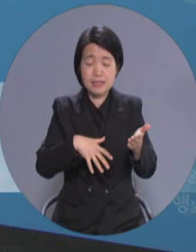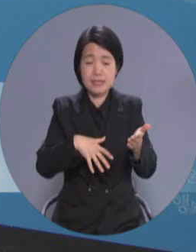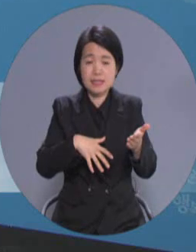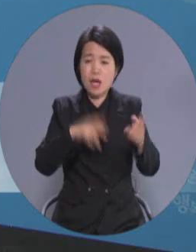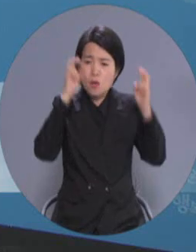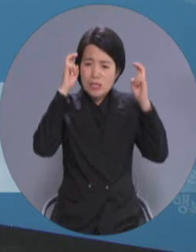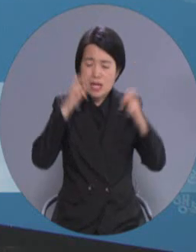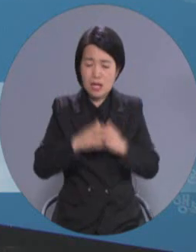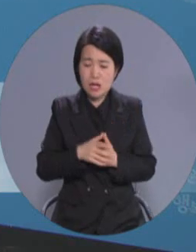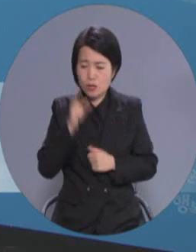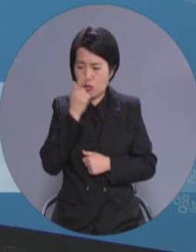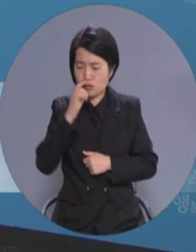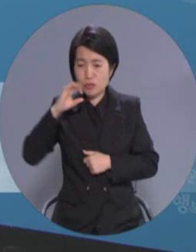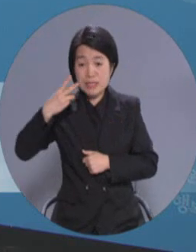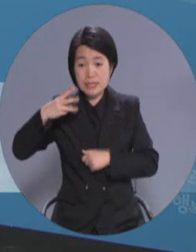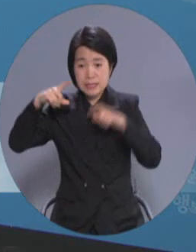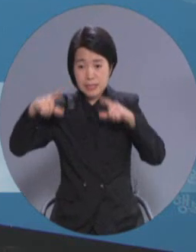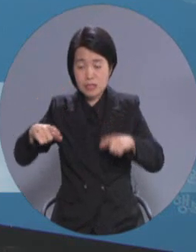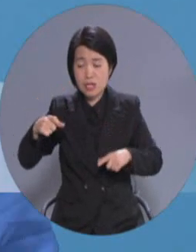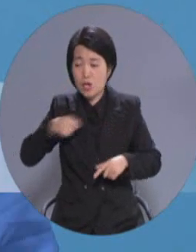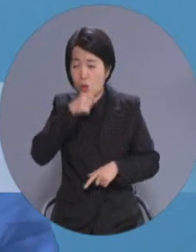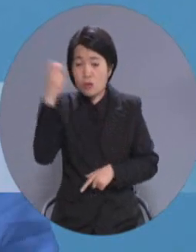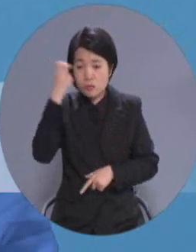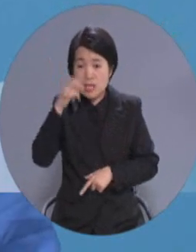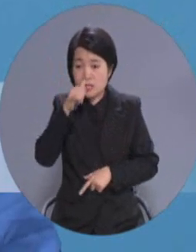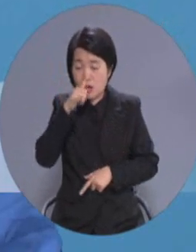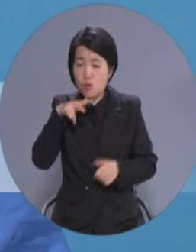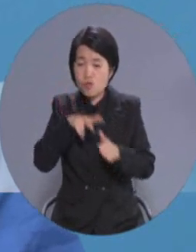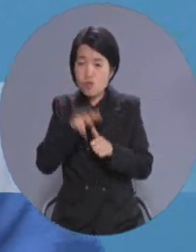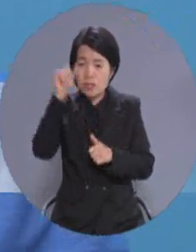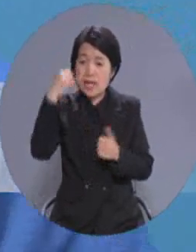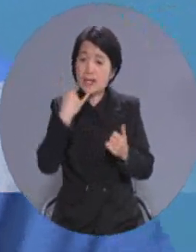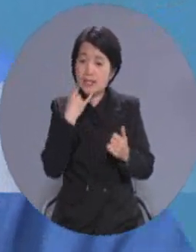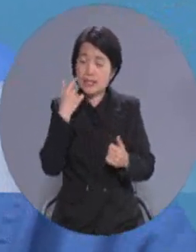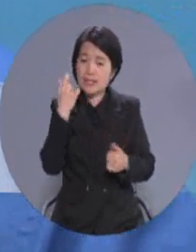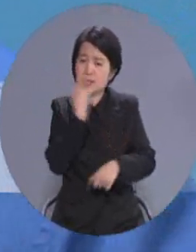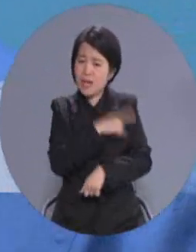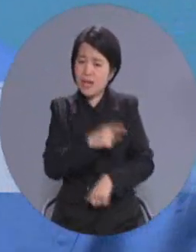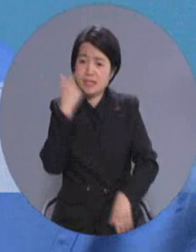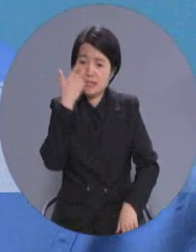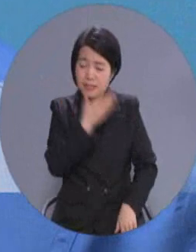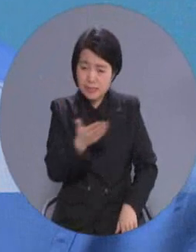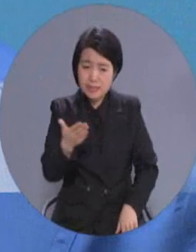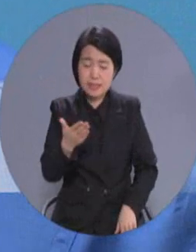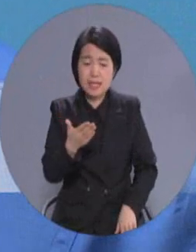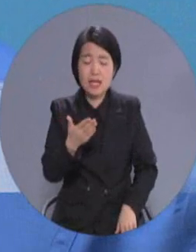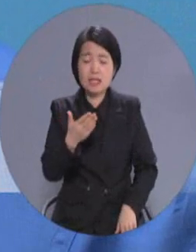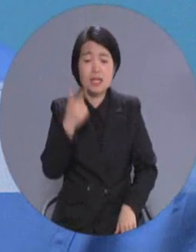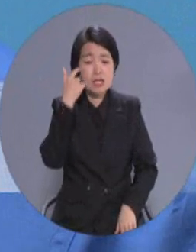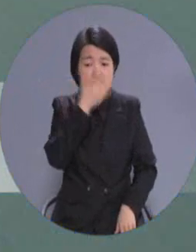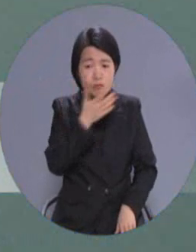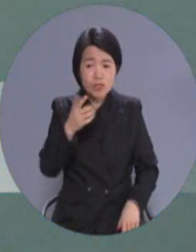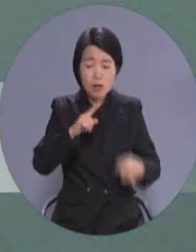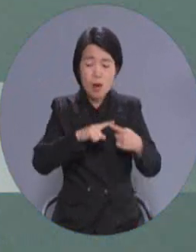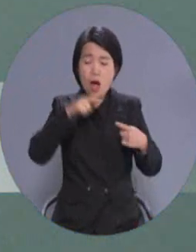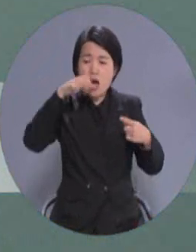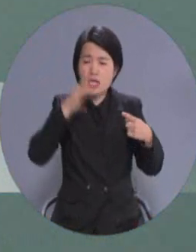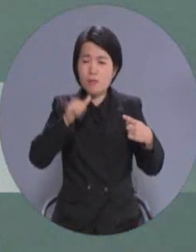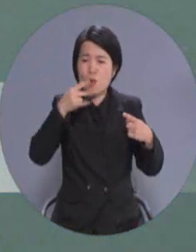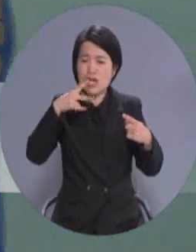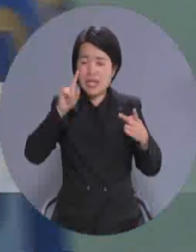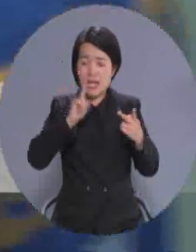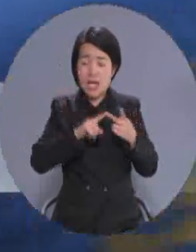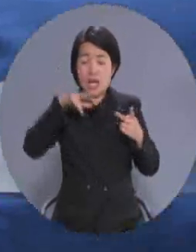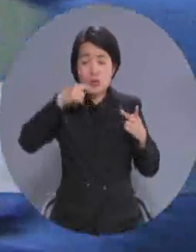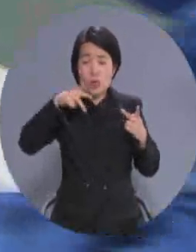지역구에 대한 여론조사를 진행했고 후보자 적합도를 묻는 질문에 조계원, 김혜재 후보만 대상에 포함시켰다며